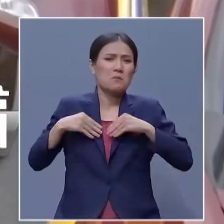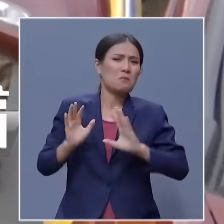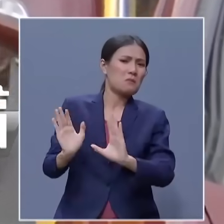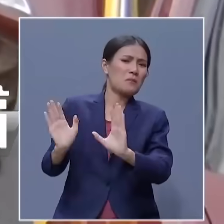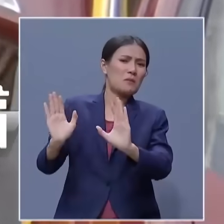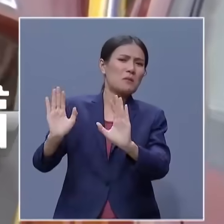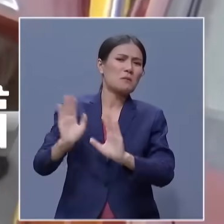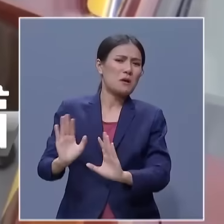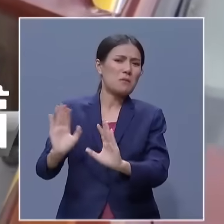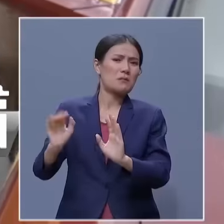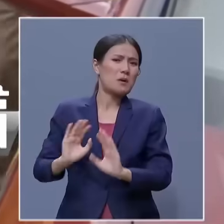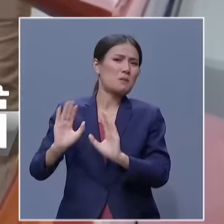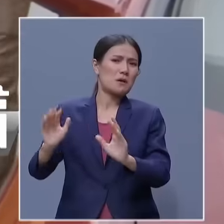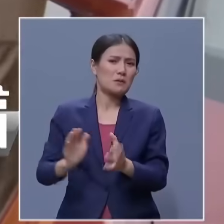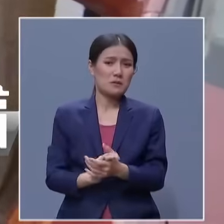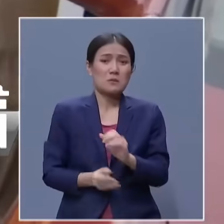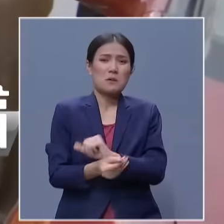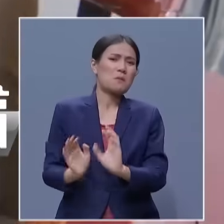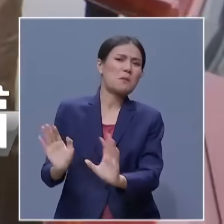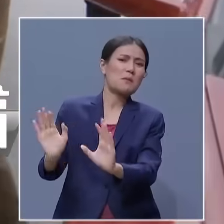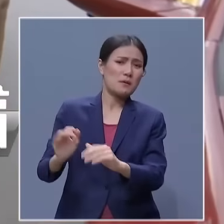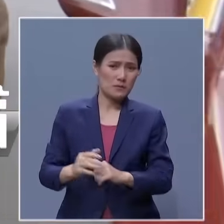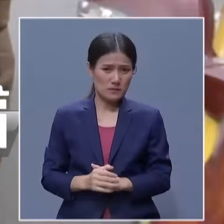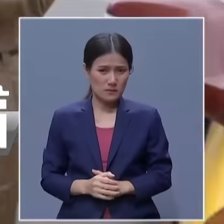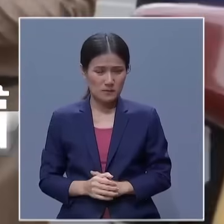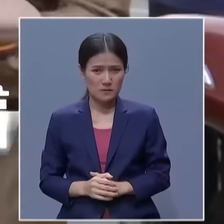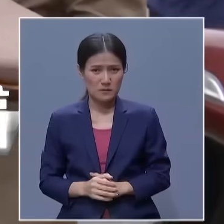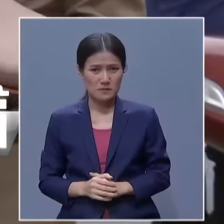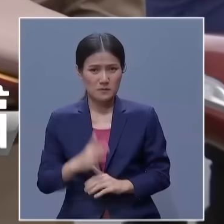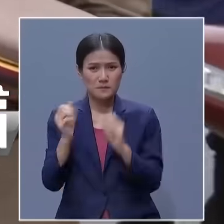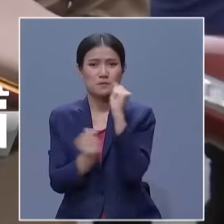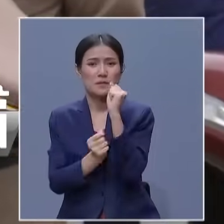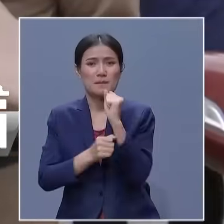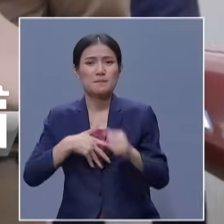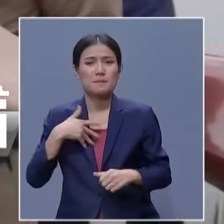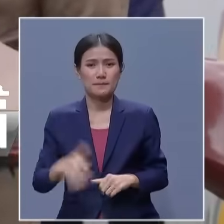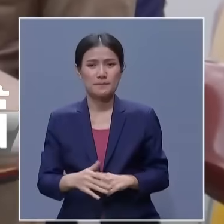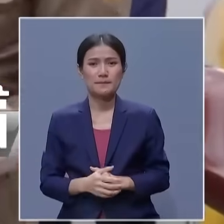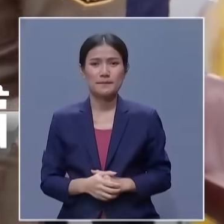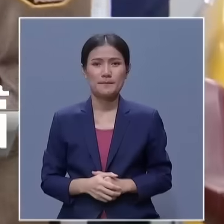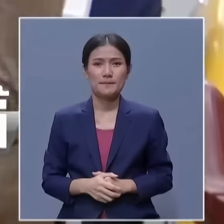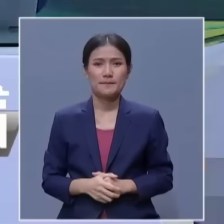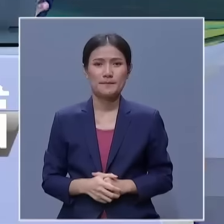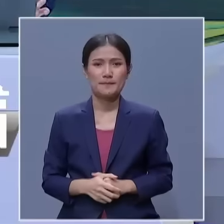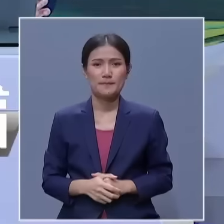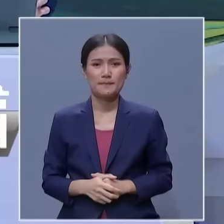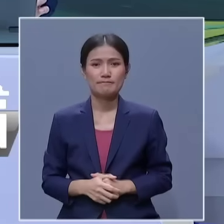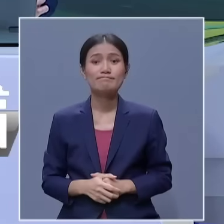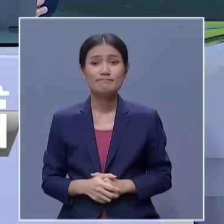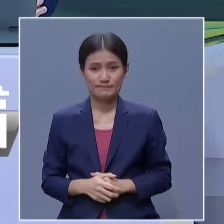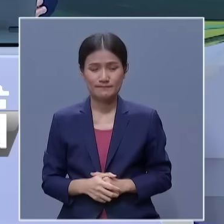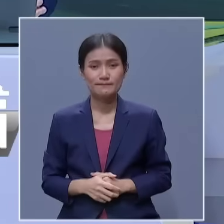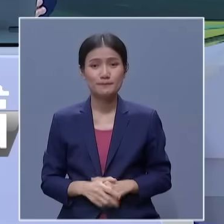สินบนเงินสวยอะไรต่าง ๆส่งเขากลับบ้านแล้วก็ส่งไปที่ทำงาน เรื่องทางคดีก็